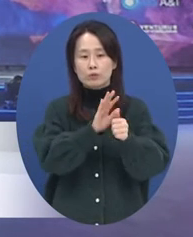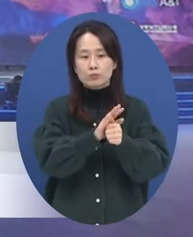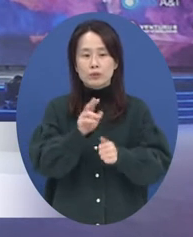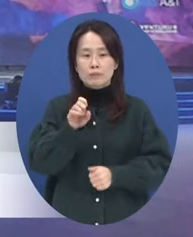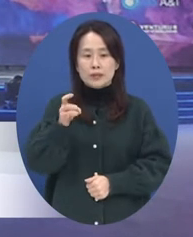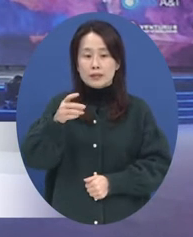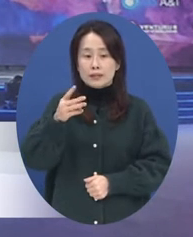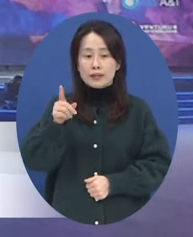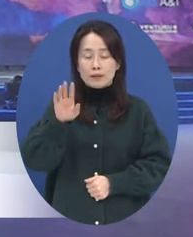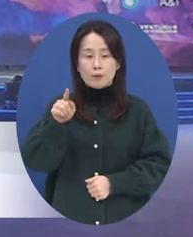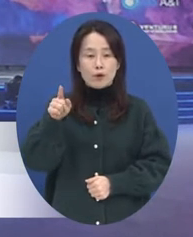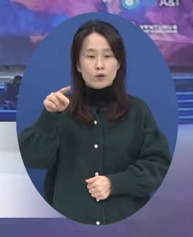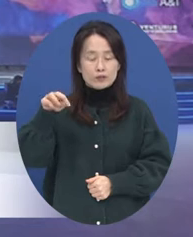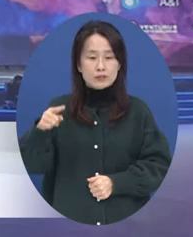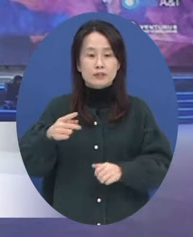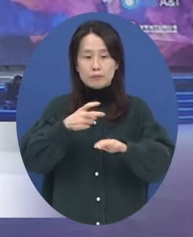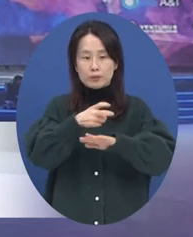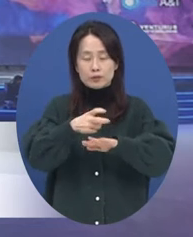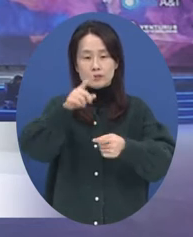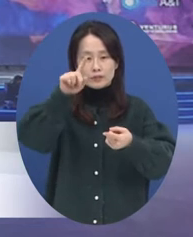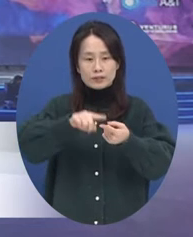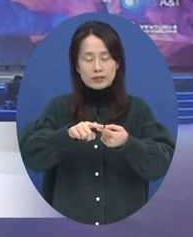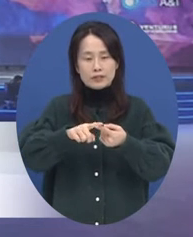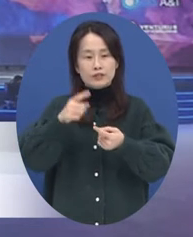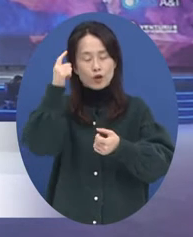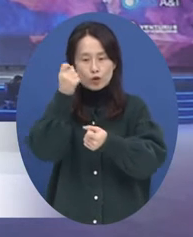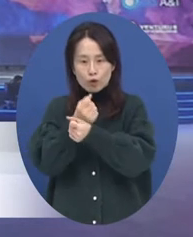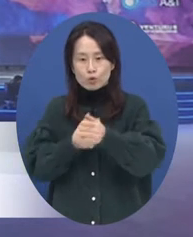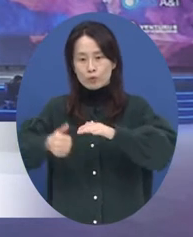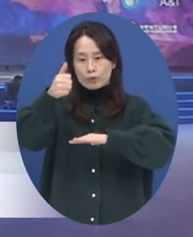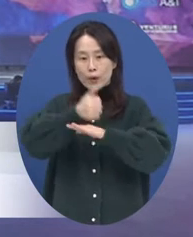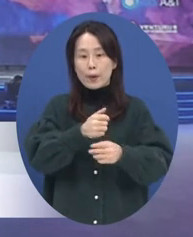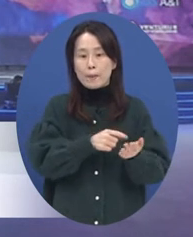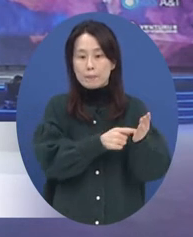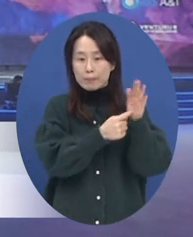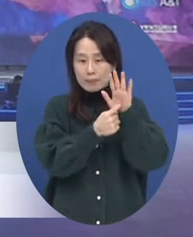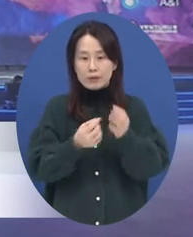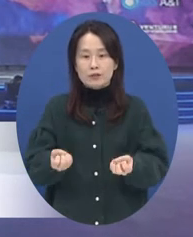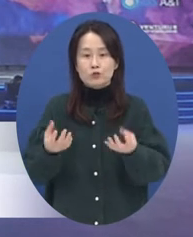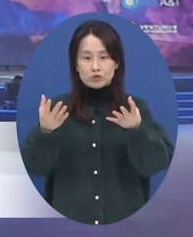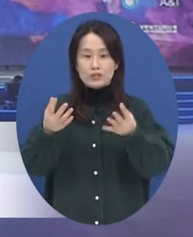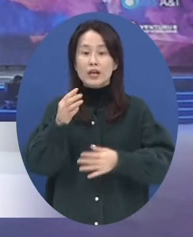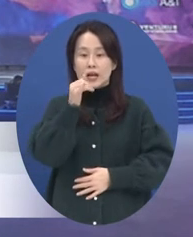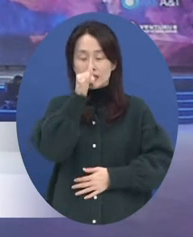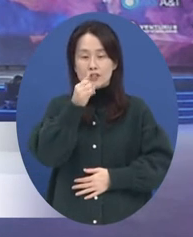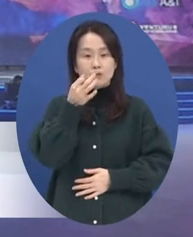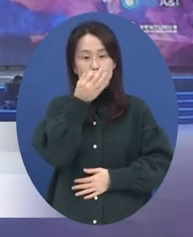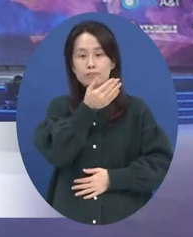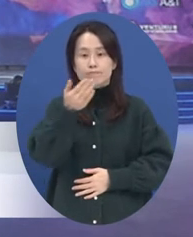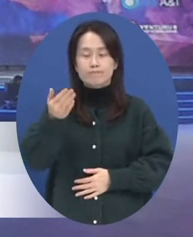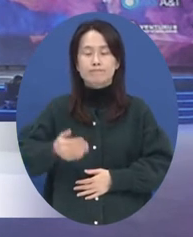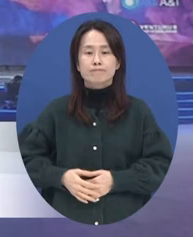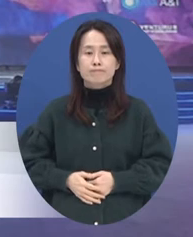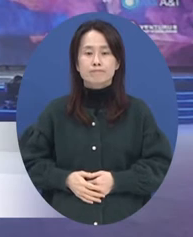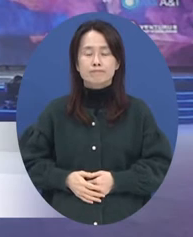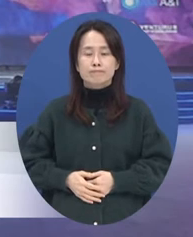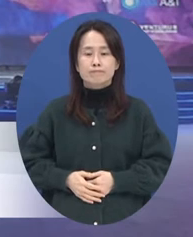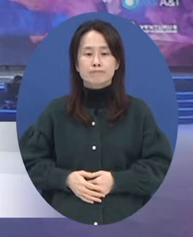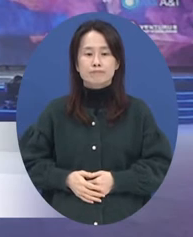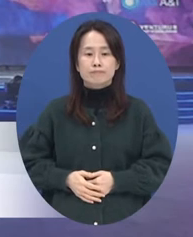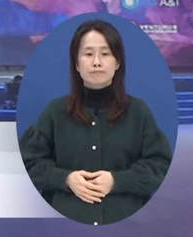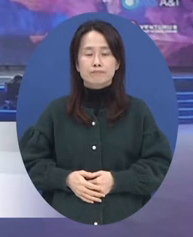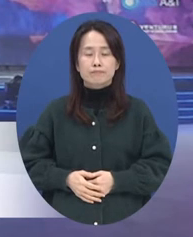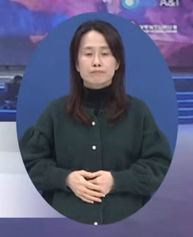지원한 메타버스와 확장현실 사업 3사 기업들의 개발 성과를 발표하는 NRP 데모데이를 진행했습니다. 구영실 기자가